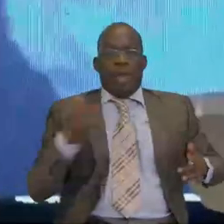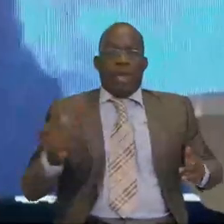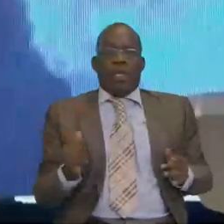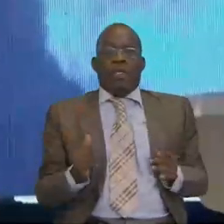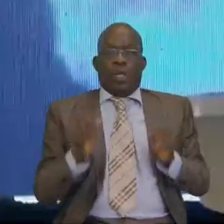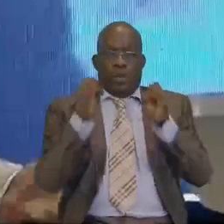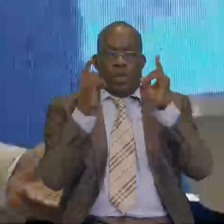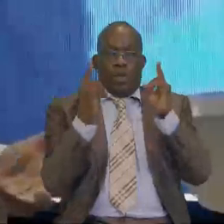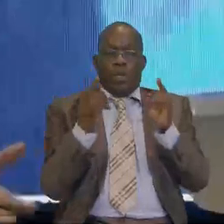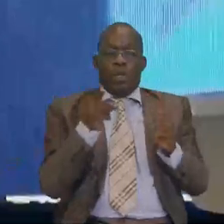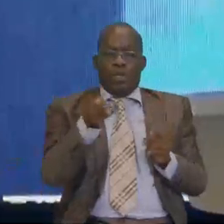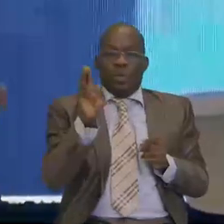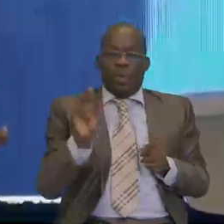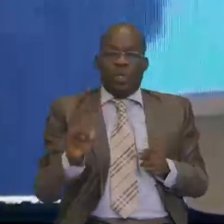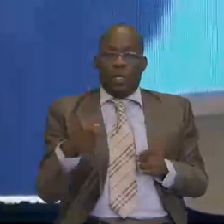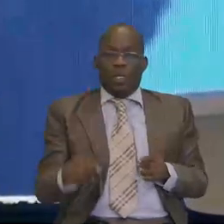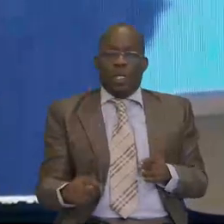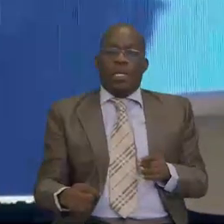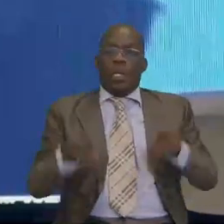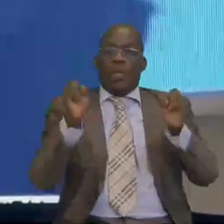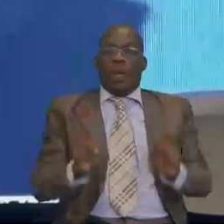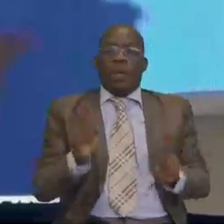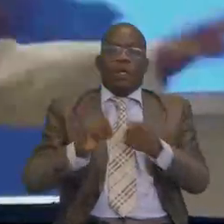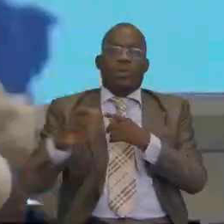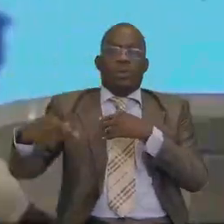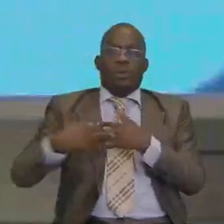vie. C'est la puissance pour restaurer